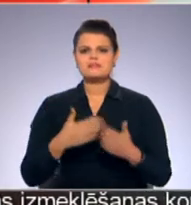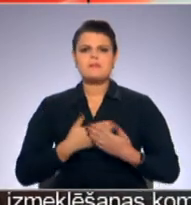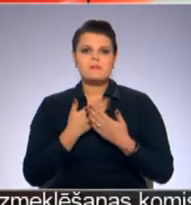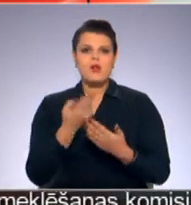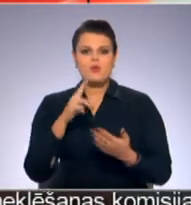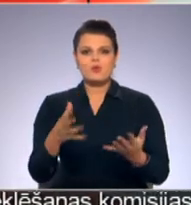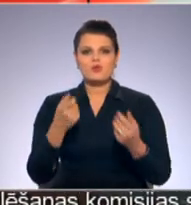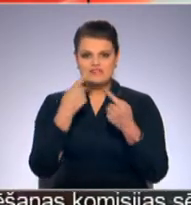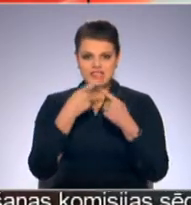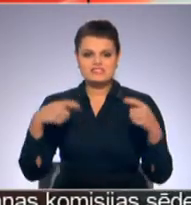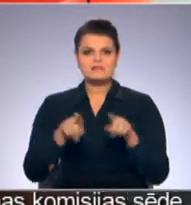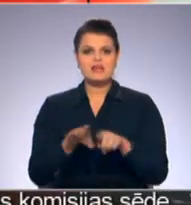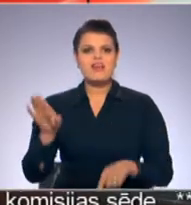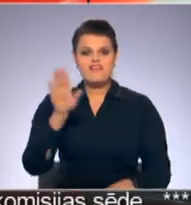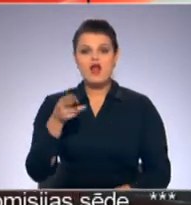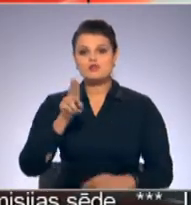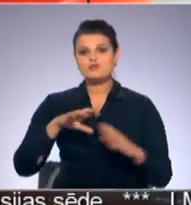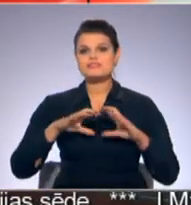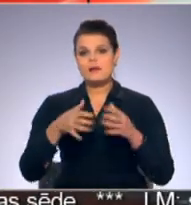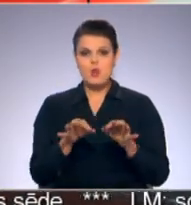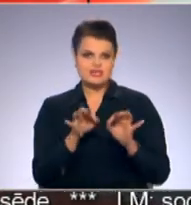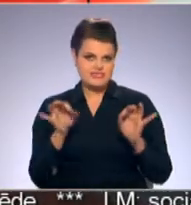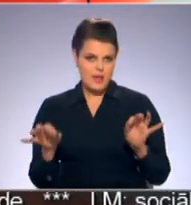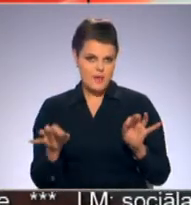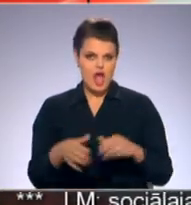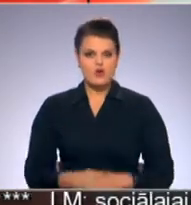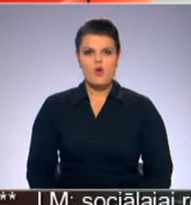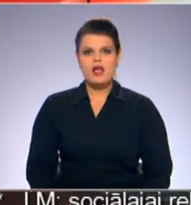guvis atzinību arī valsts un pat starptautiskā mērogā.